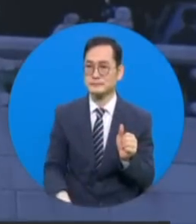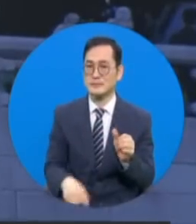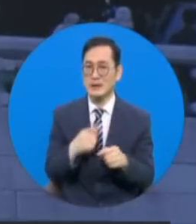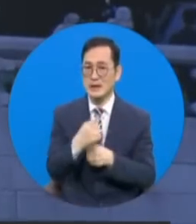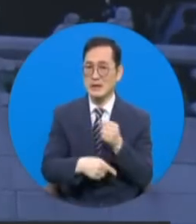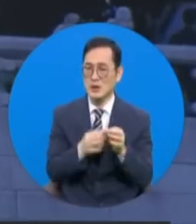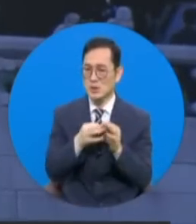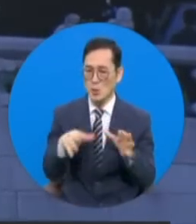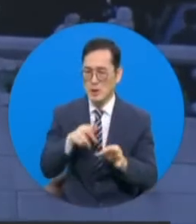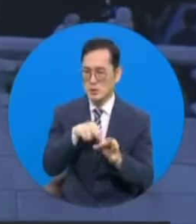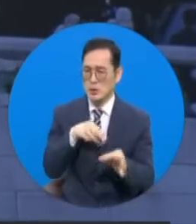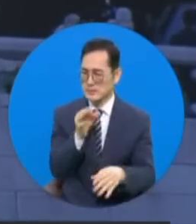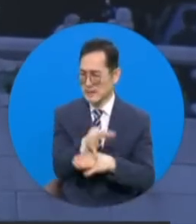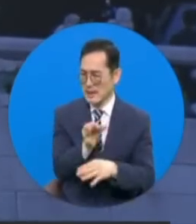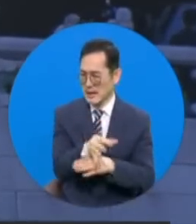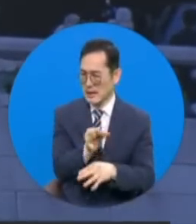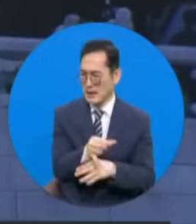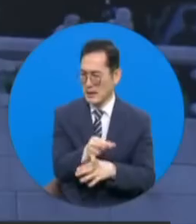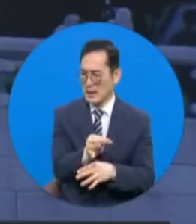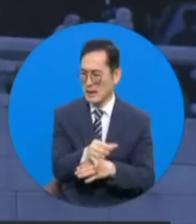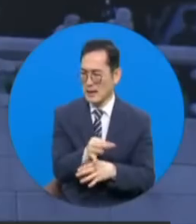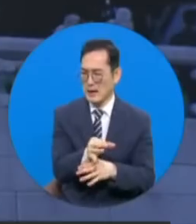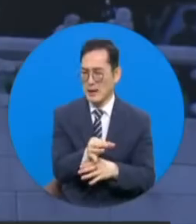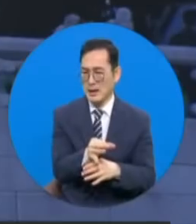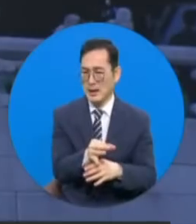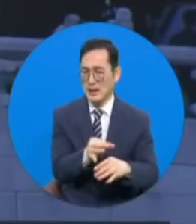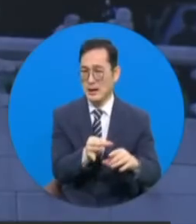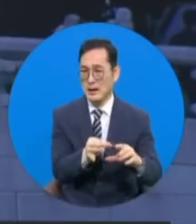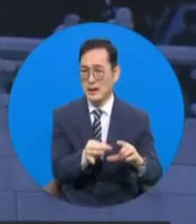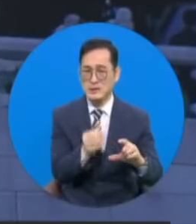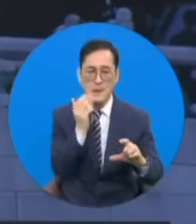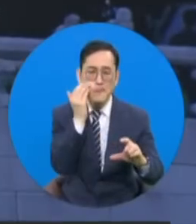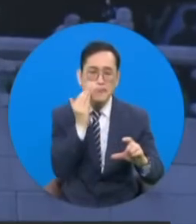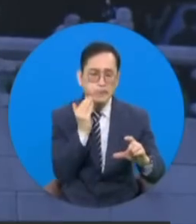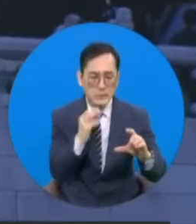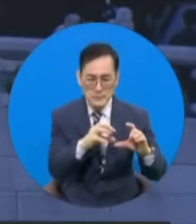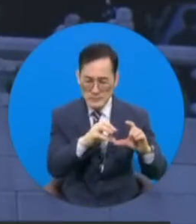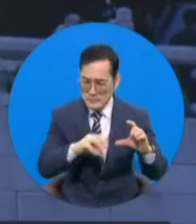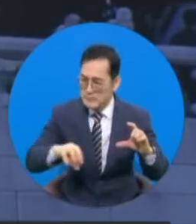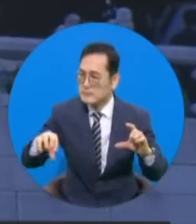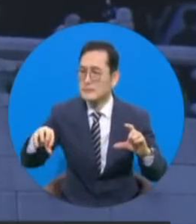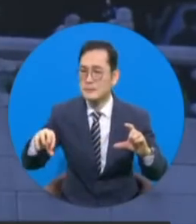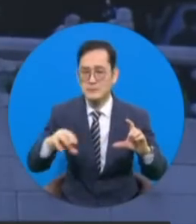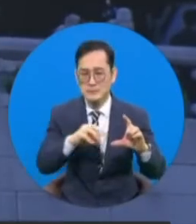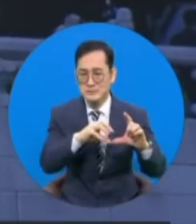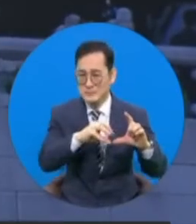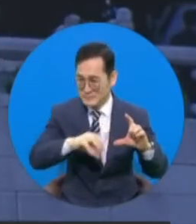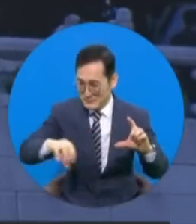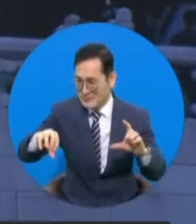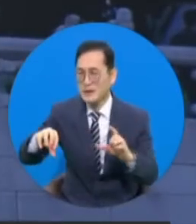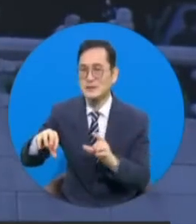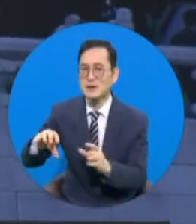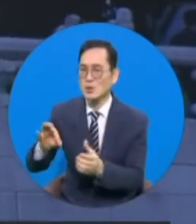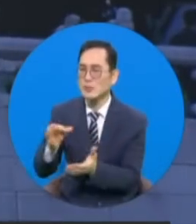코인을 투자해서 남은 수익 일부를 예금계좌에 저금했다라는